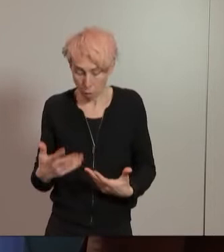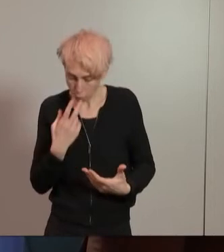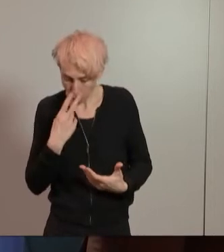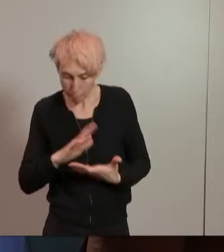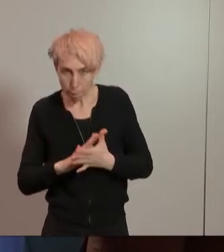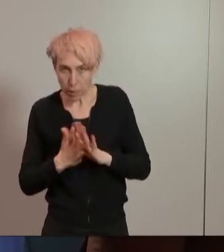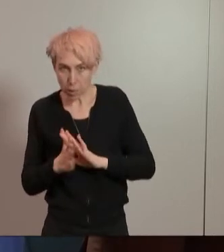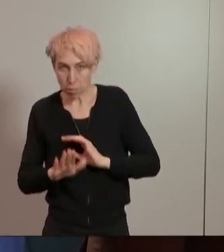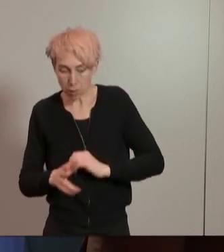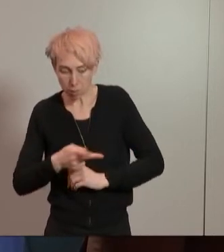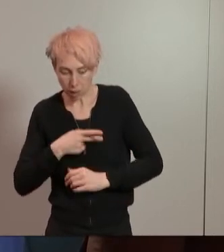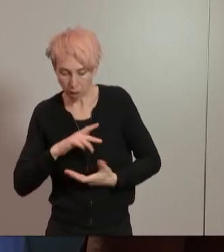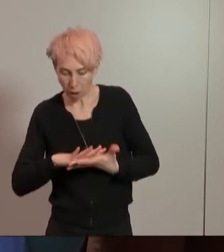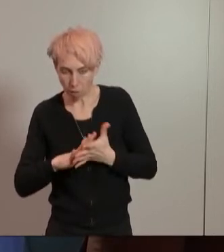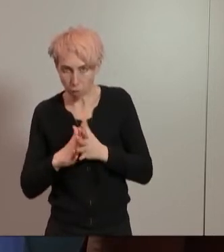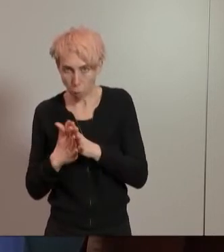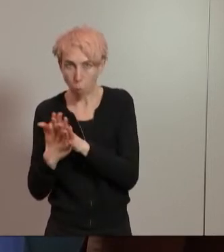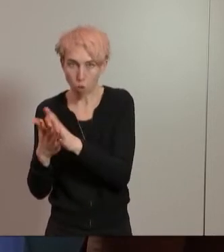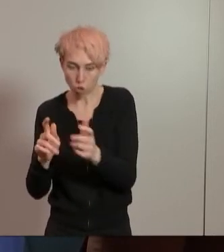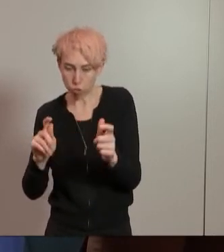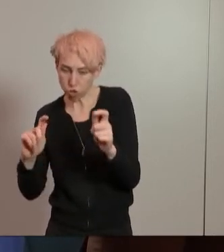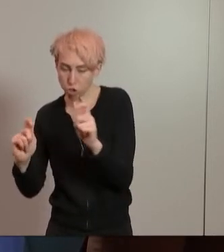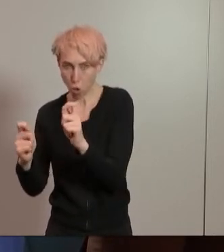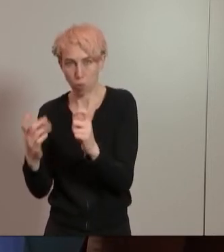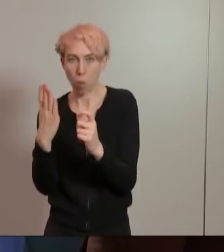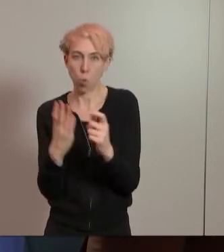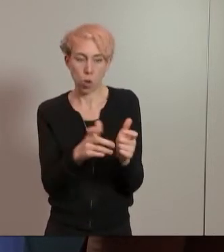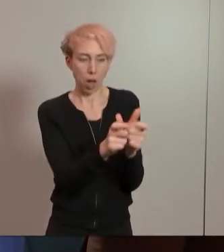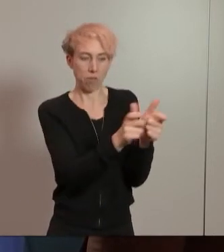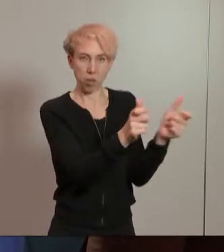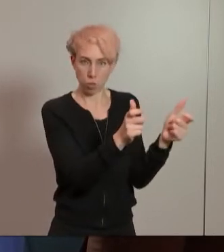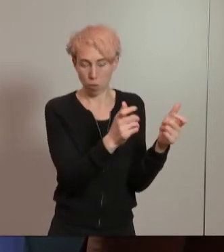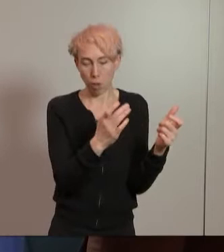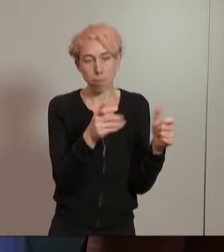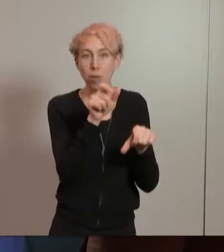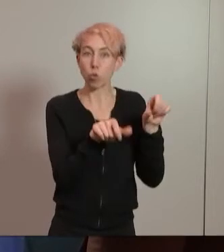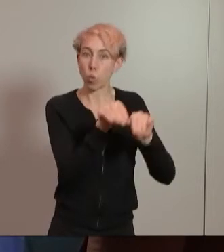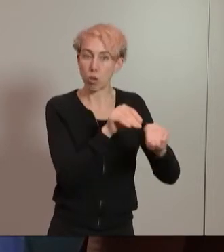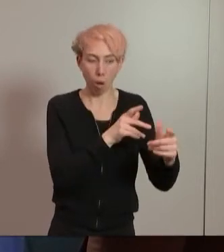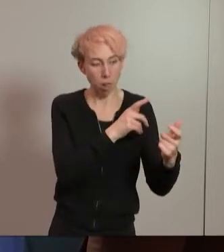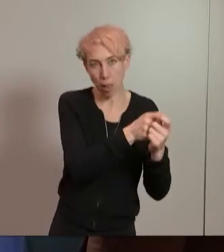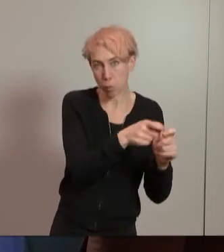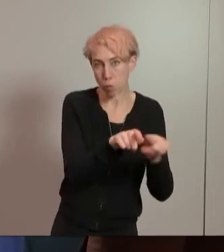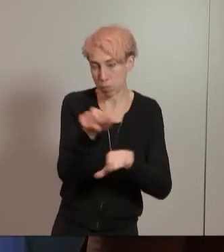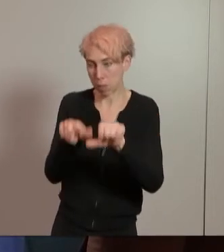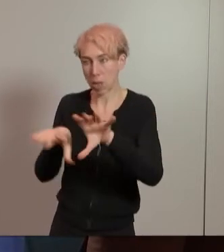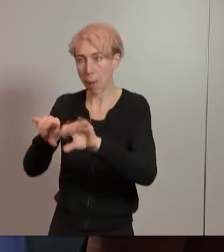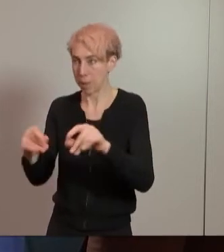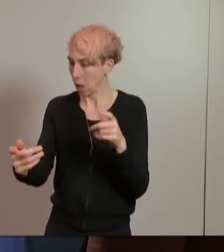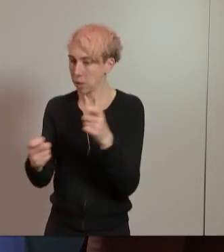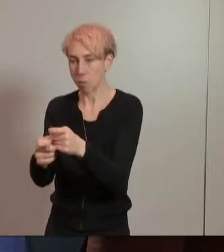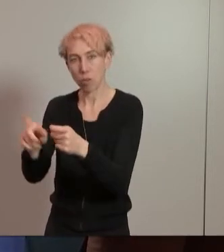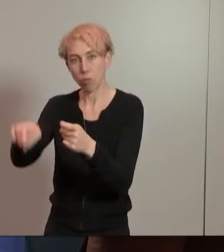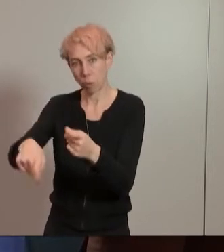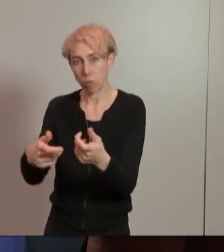transforment et nécessitent d'avoir des infrastructures correspondant aux attentes des soignants, ainsi que des habitants. Dans